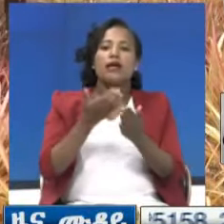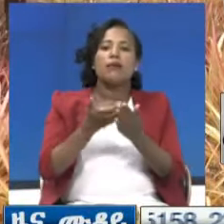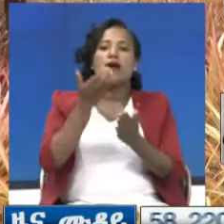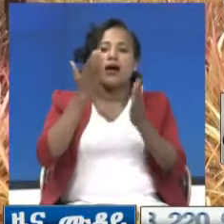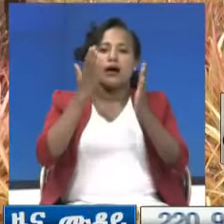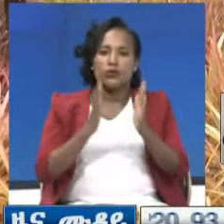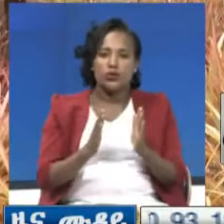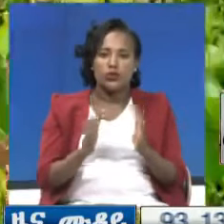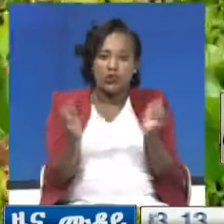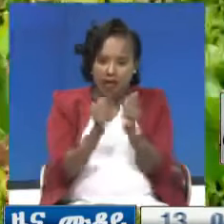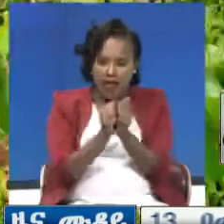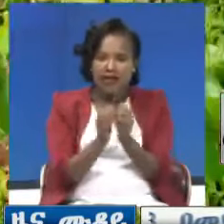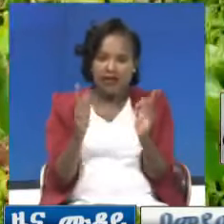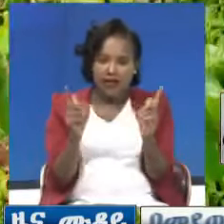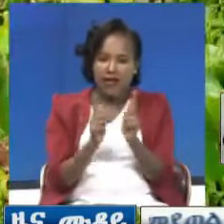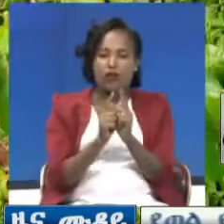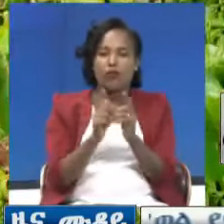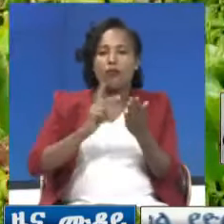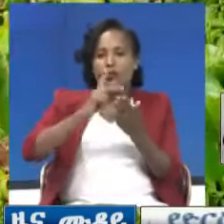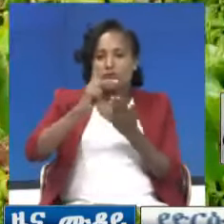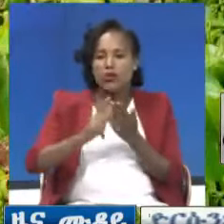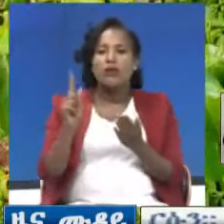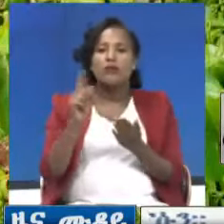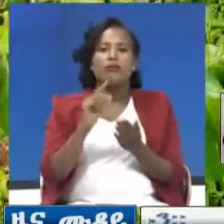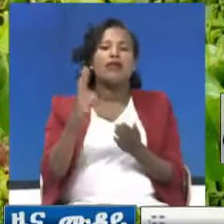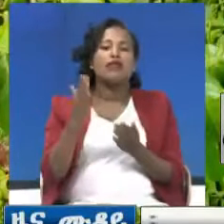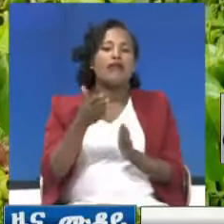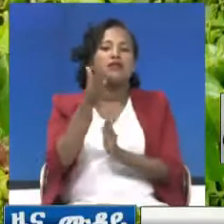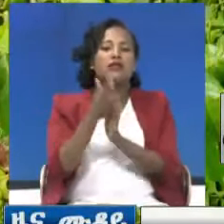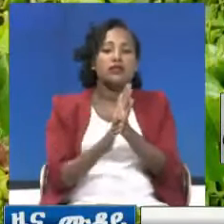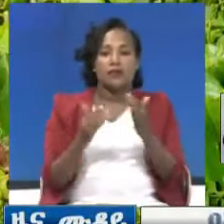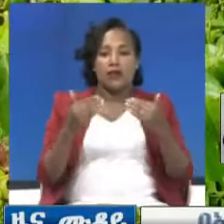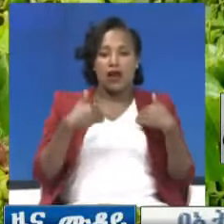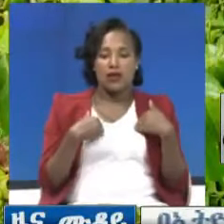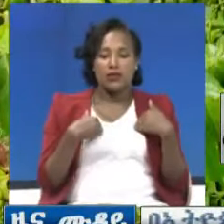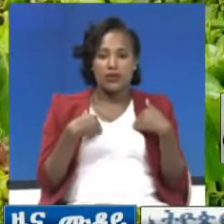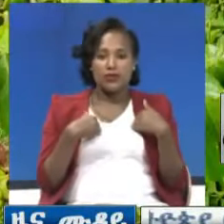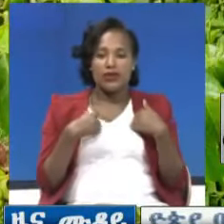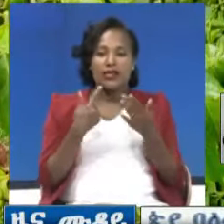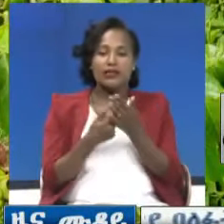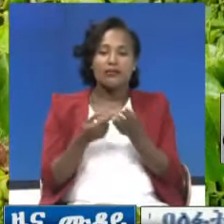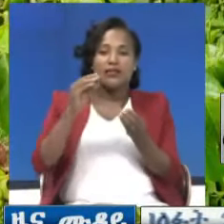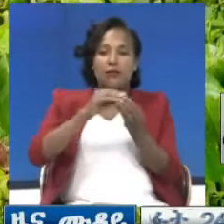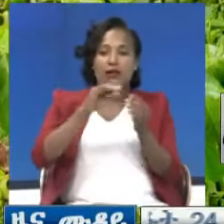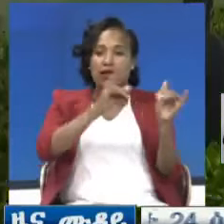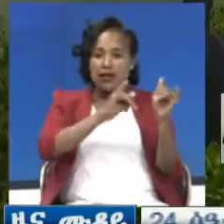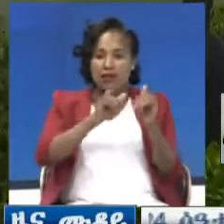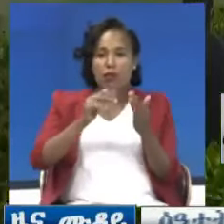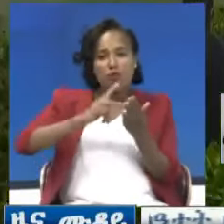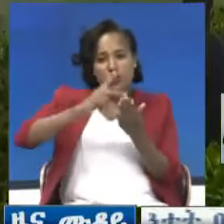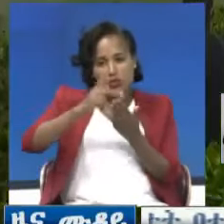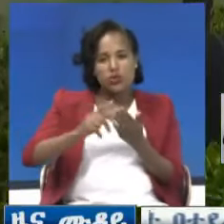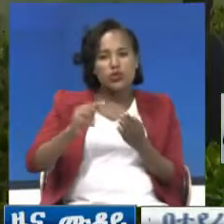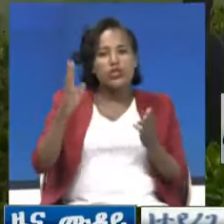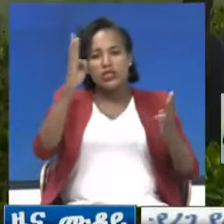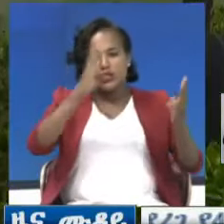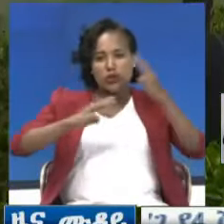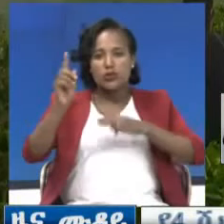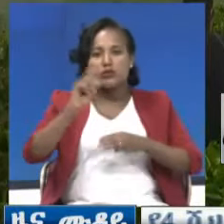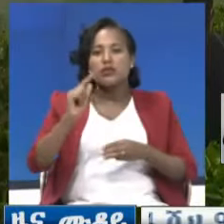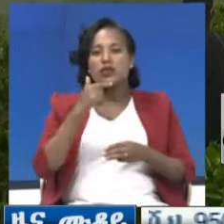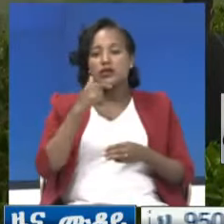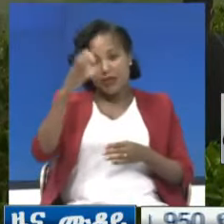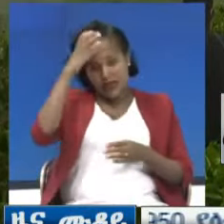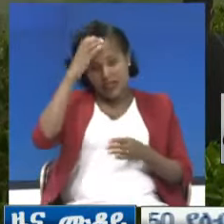ጋር ተገናኝተው በፕሮጀክቶቹ ምን አይነት አፈጻጸም ያላቸው፣ ከዛም ባለፈ ደግሞ ፕሮጀክቶቹ ምን ችግር አለባቸው፣